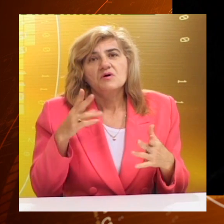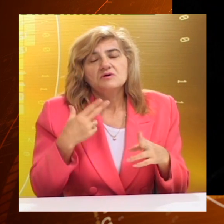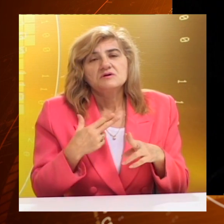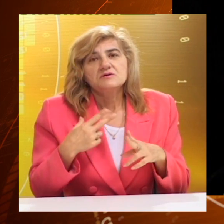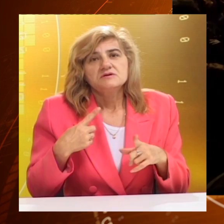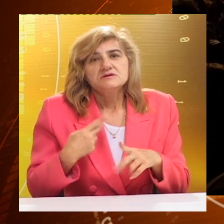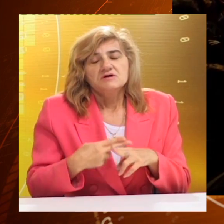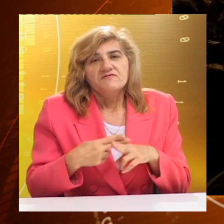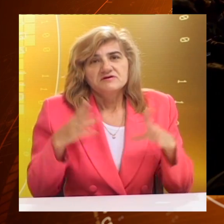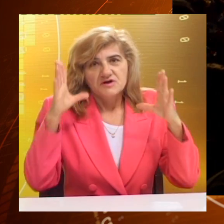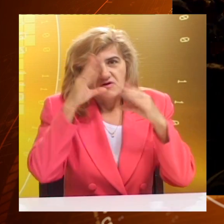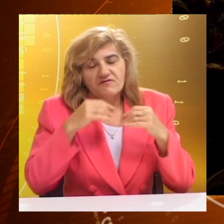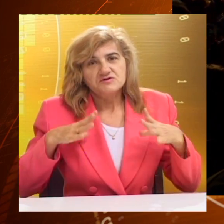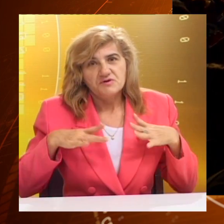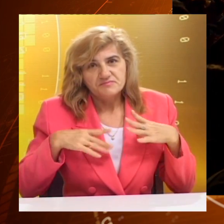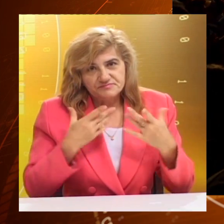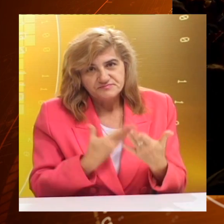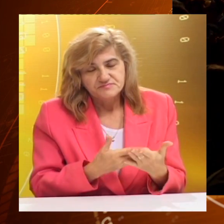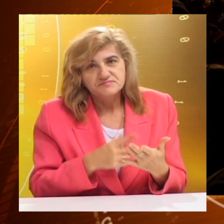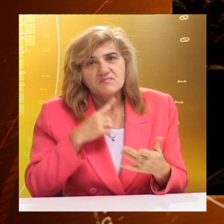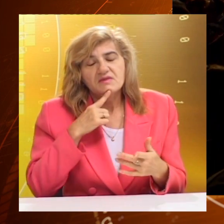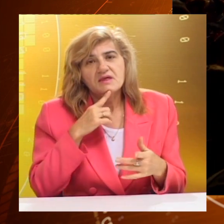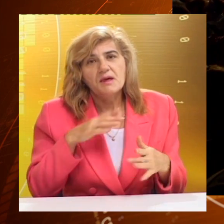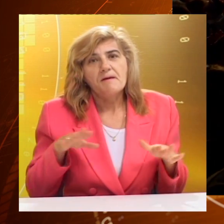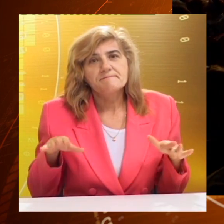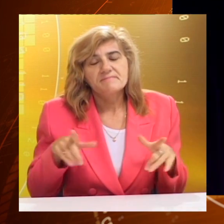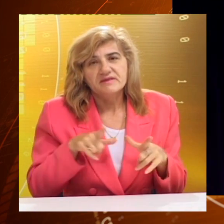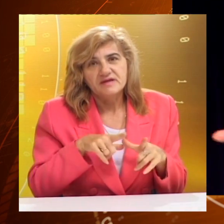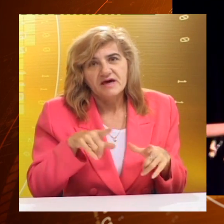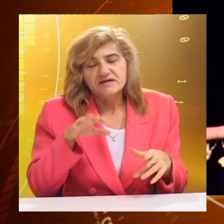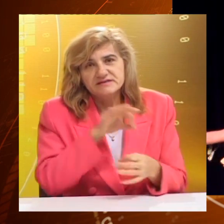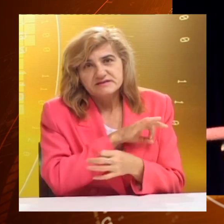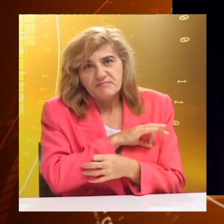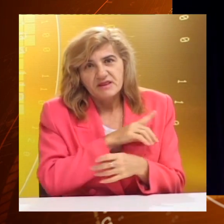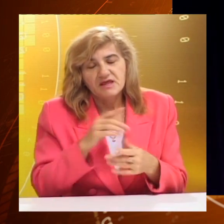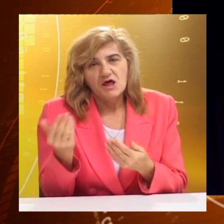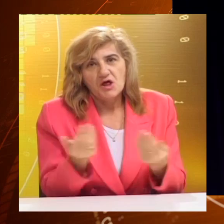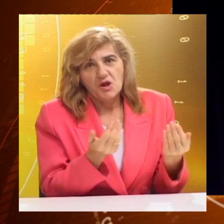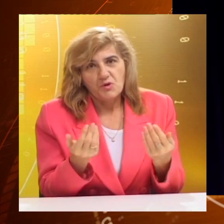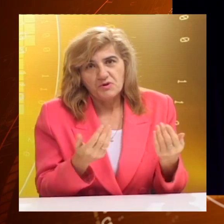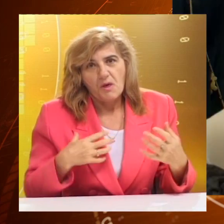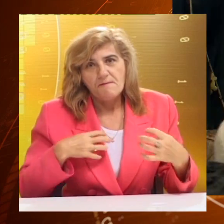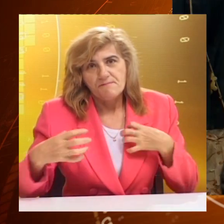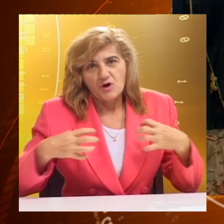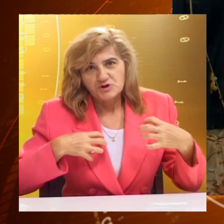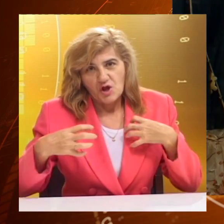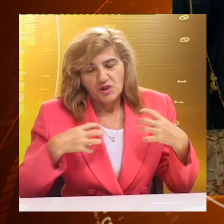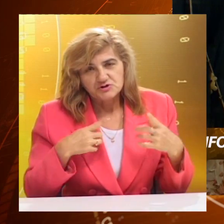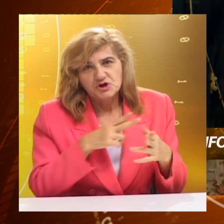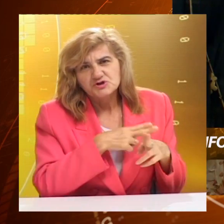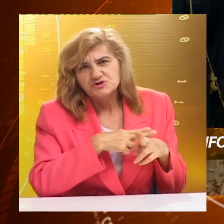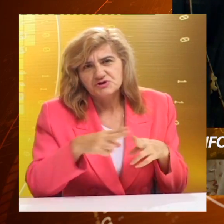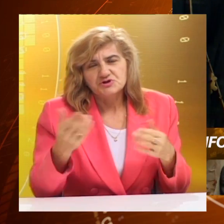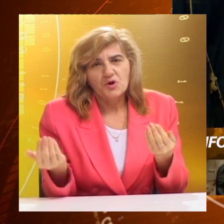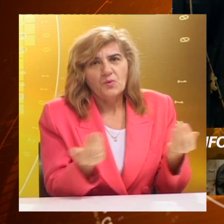predstavu Badnje veče, a najbolju muziku na ovogodišnjem festivalu imala je predstava Patka smrti Lala Ljubljanskog pozorišta Lutaka. Reč je o predstavi